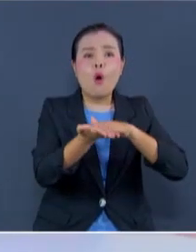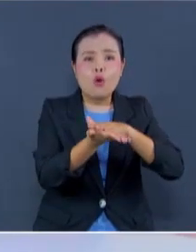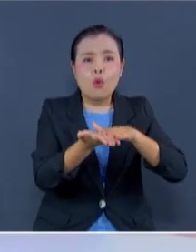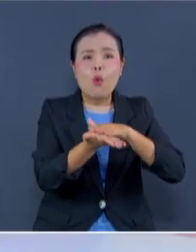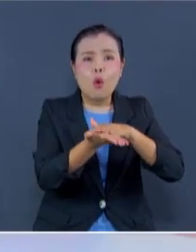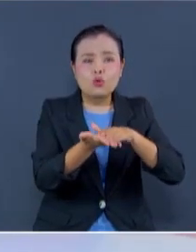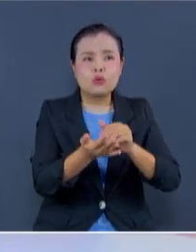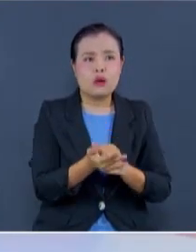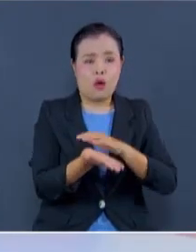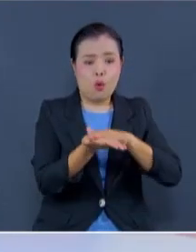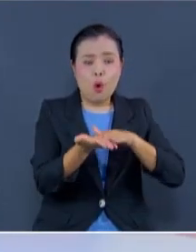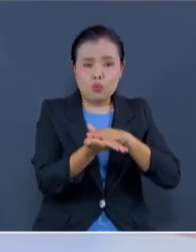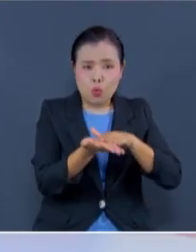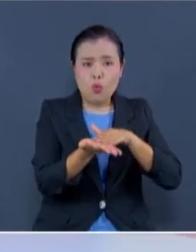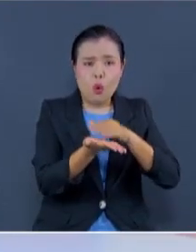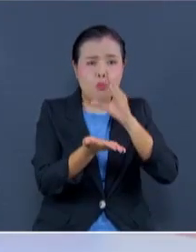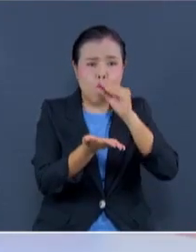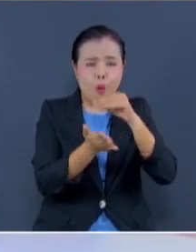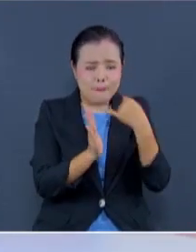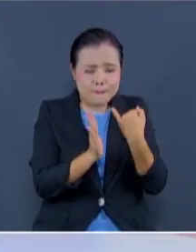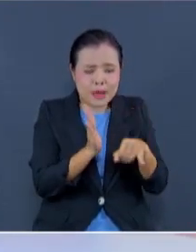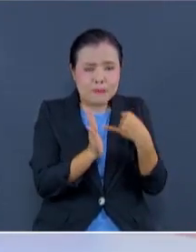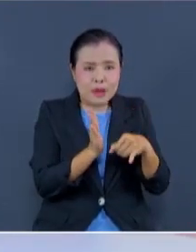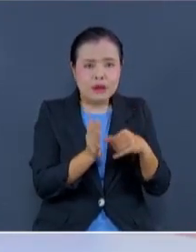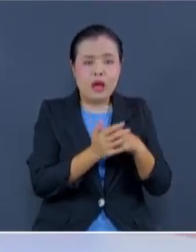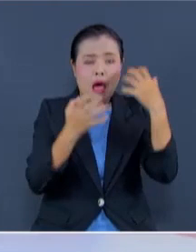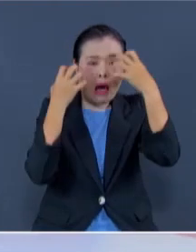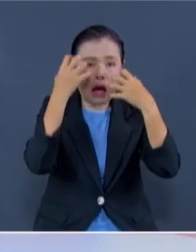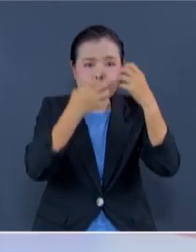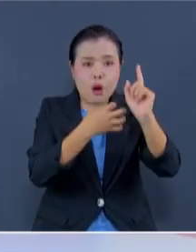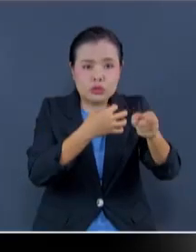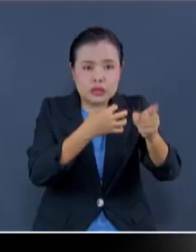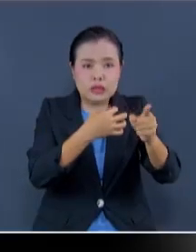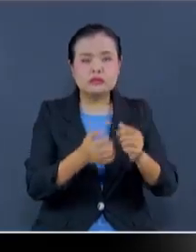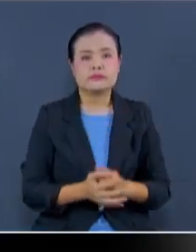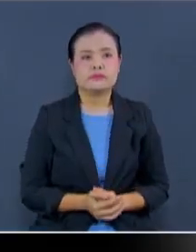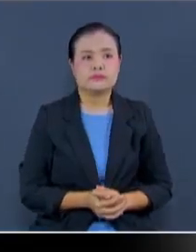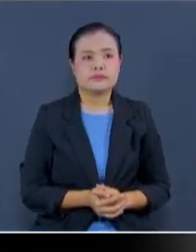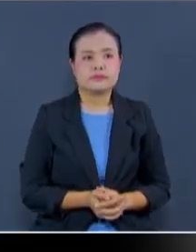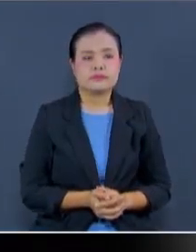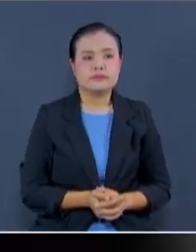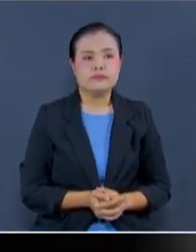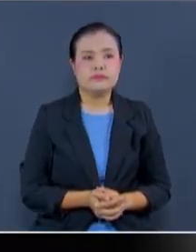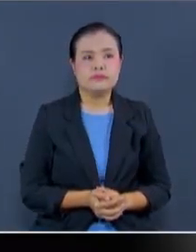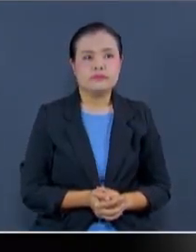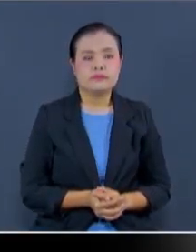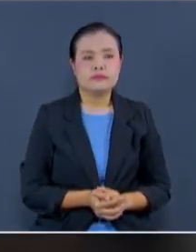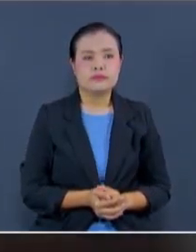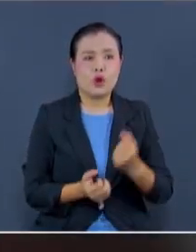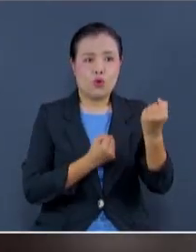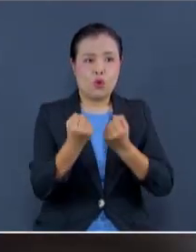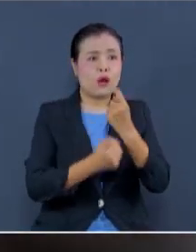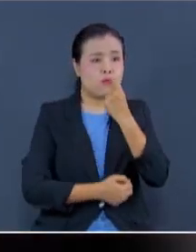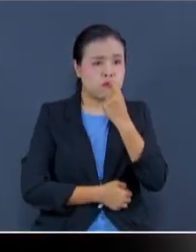ฮะออกมาขอโทษแล้วครับผิดไปแล้วเมาจริงๆครับ เจ๊ต้องขับครับผ